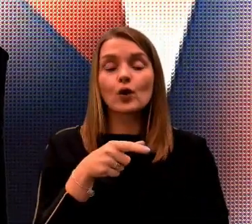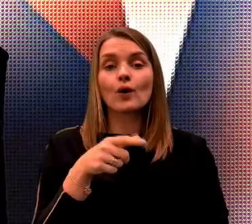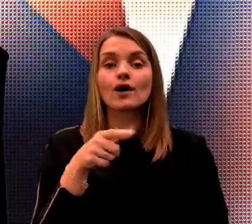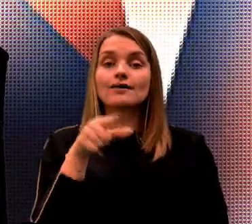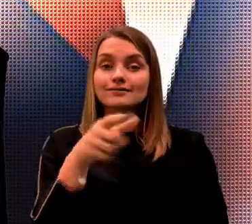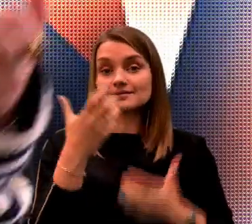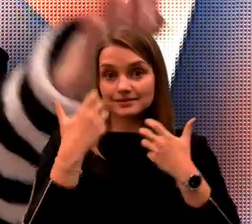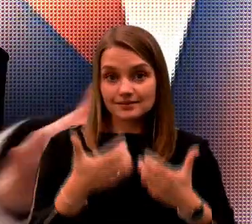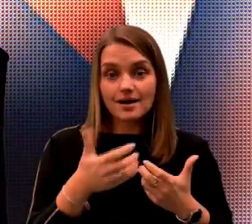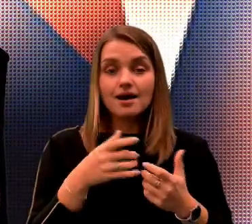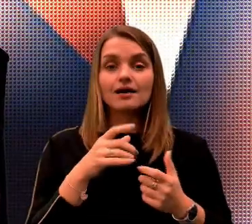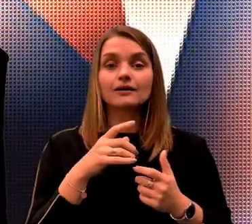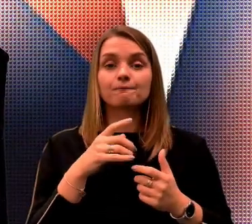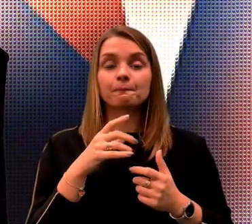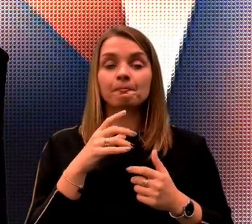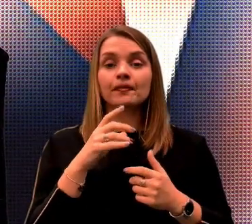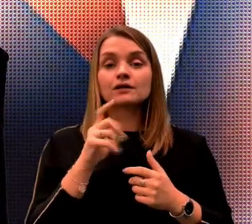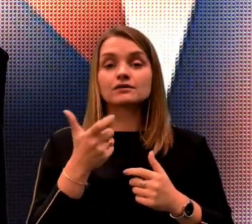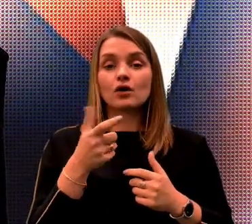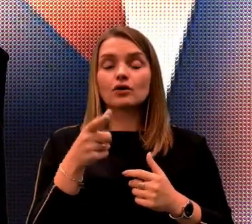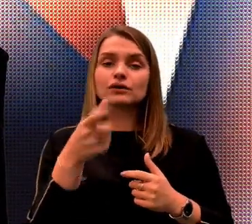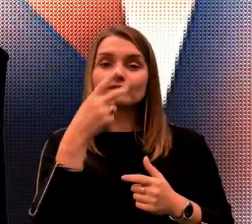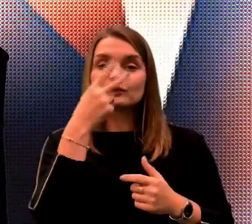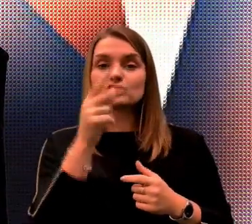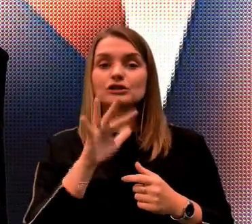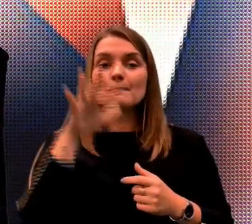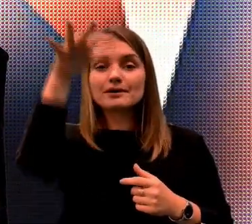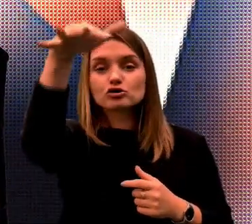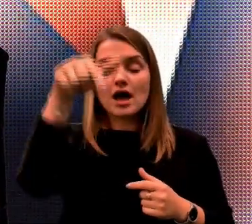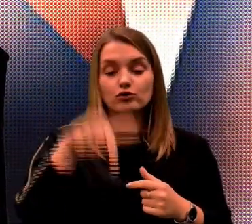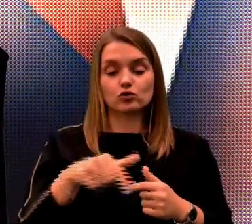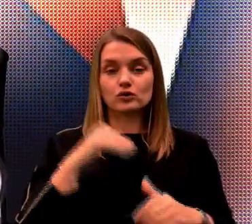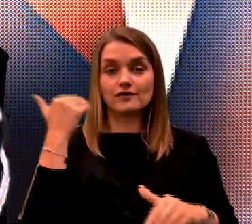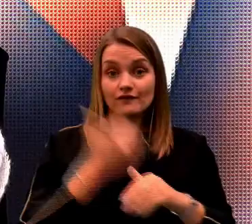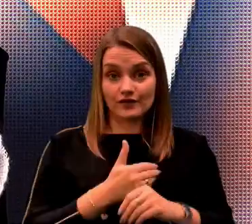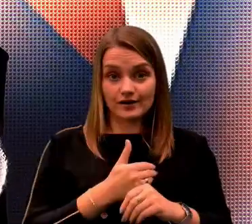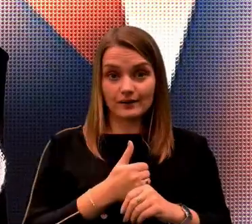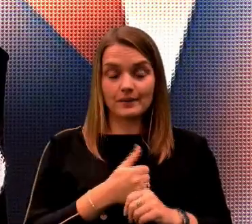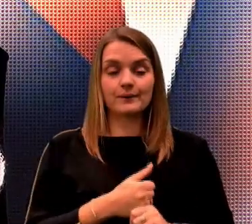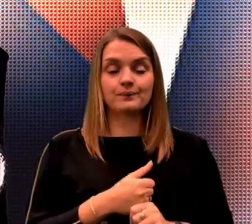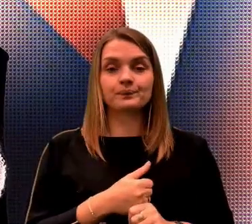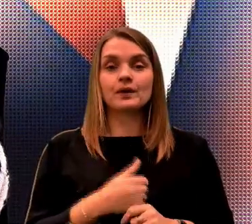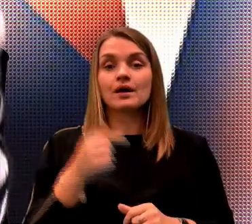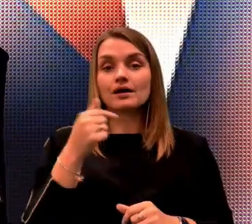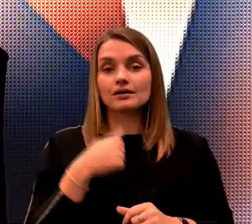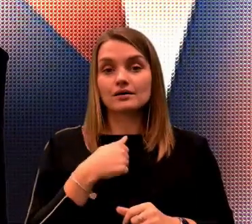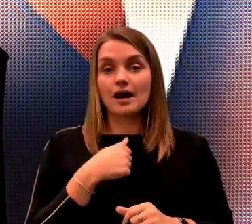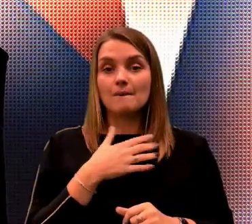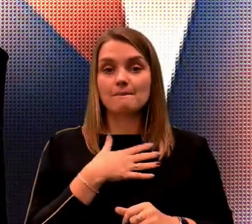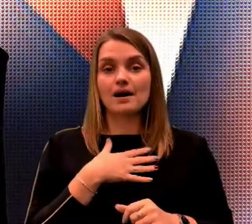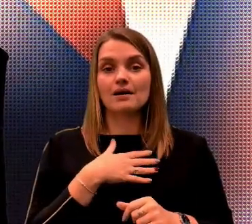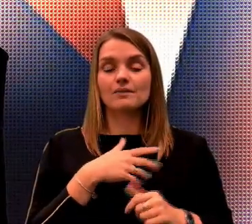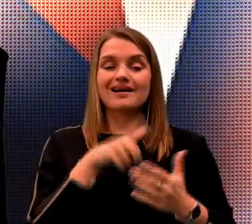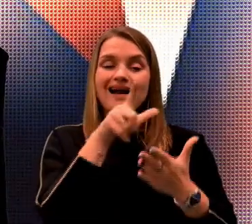zamierza, jak pan siebie widzi za 5 lat w tej firmie. Ja na przykład mam w firmie wprowadzone coś takiego, co się nazywa karty